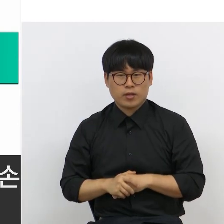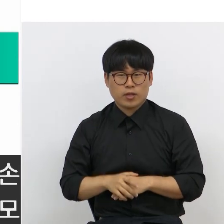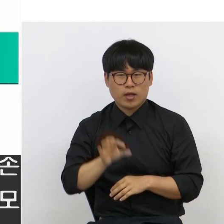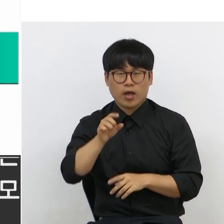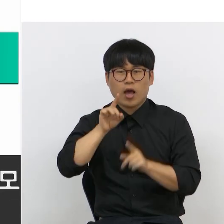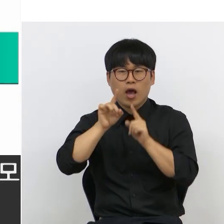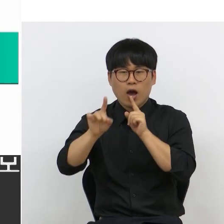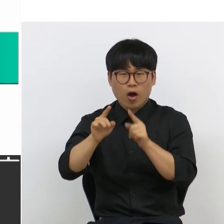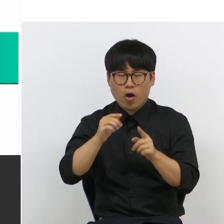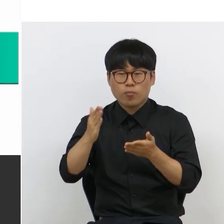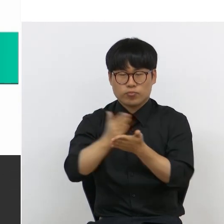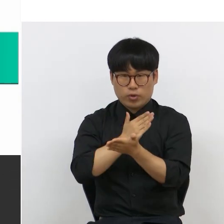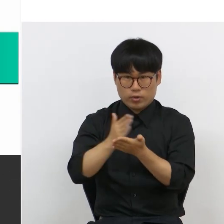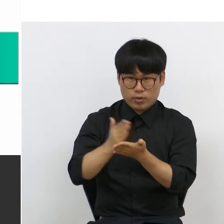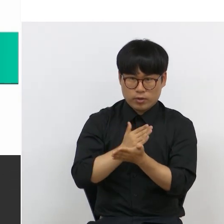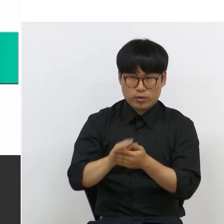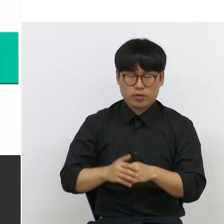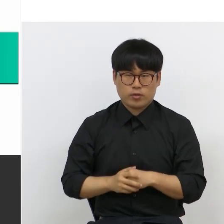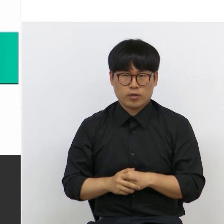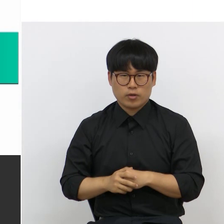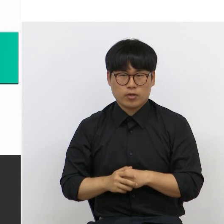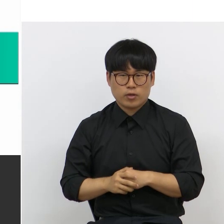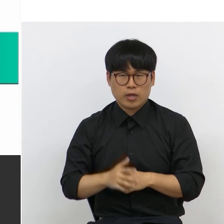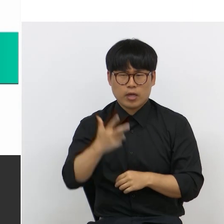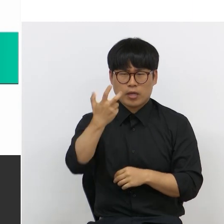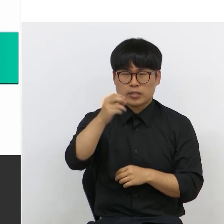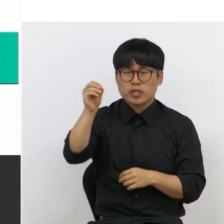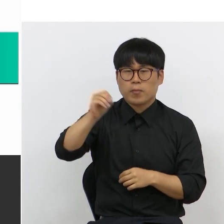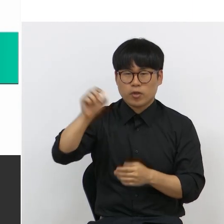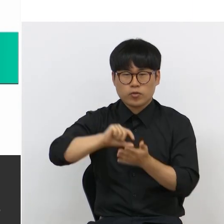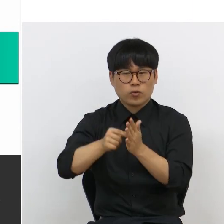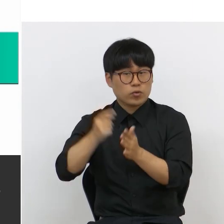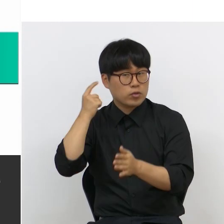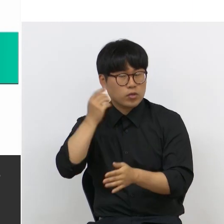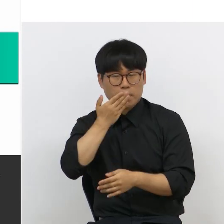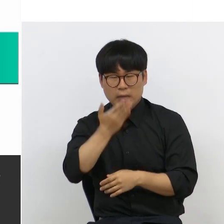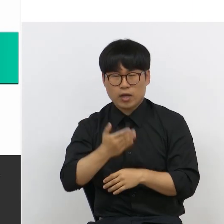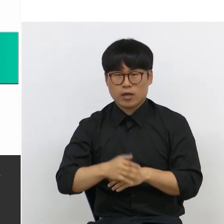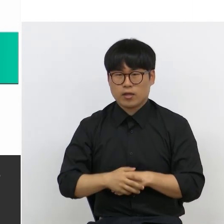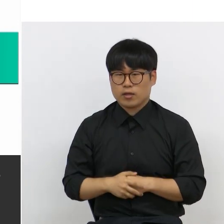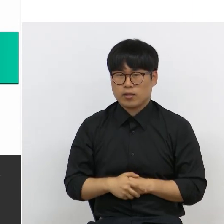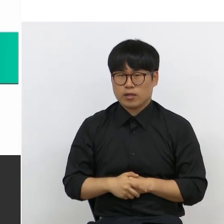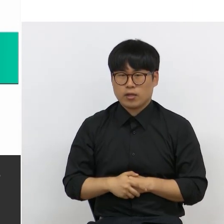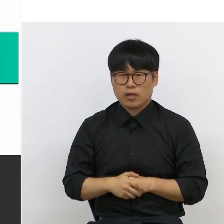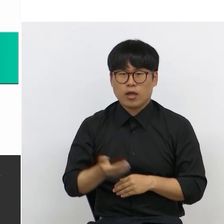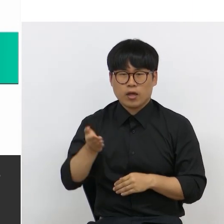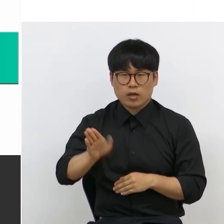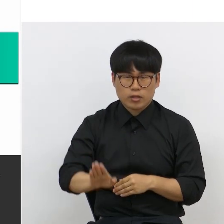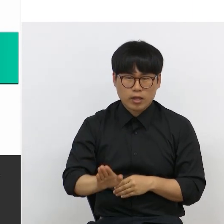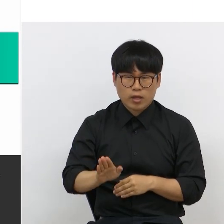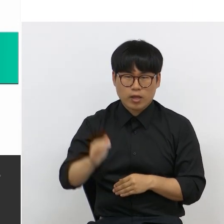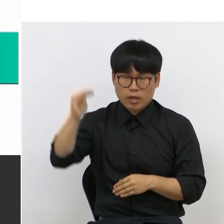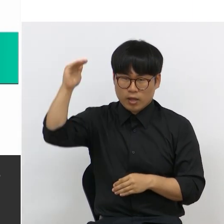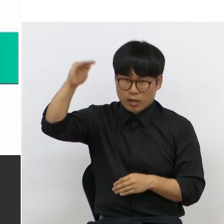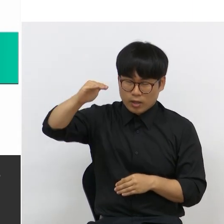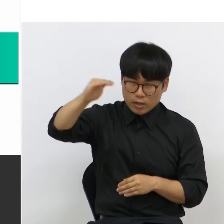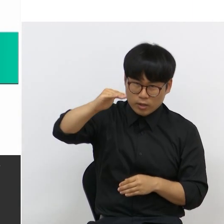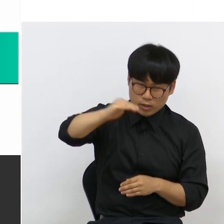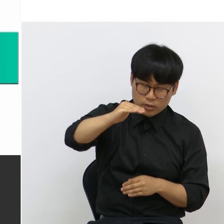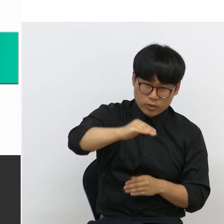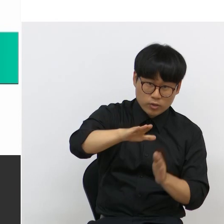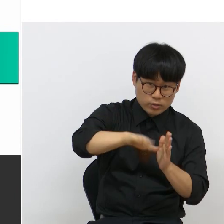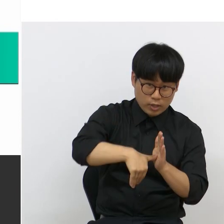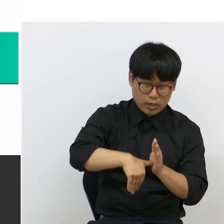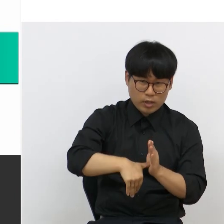어음 분별력, 아까 소리가 뭉개진다 그랬는데 그래도 한 70%는 들을 수가 있습니다. 그렇지만 이제 이것이 점점 더 떨어지는 환자의